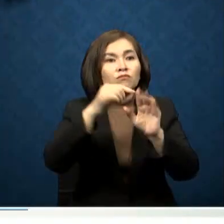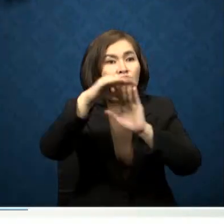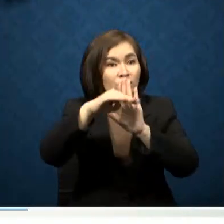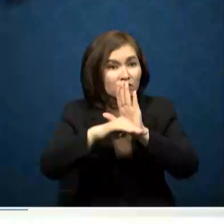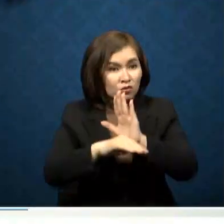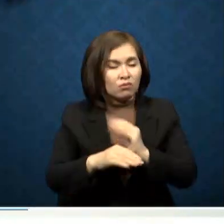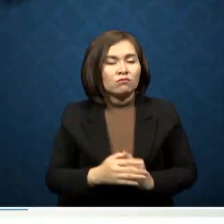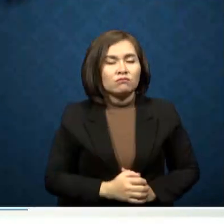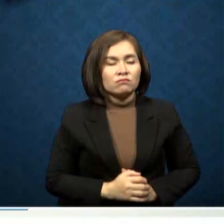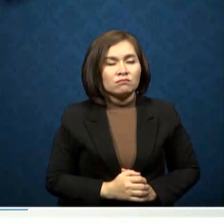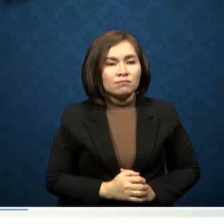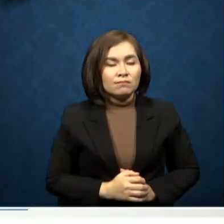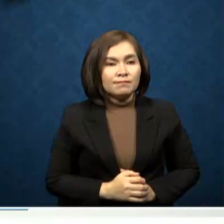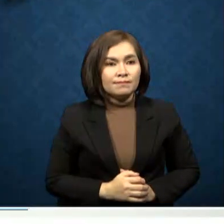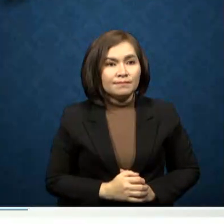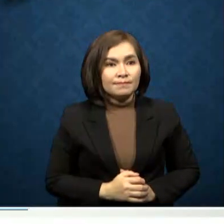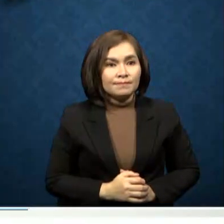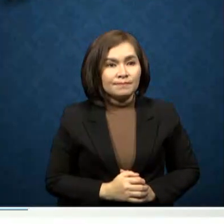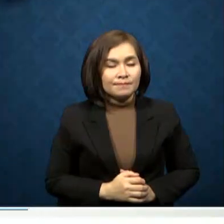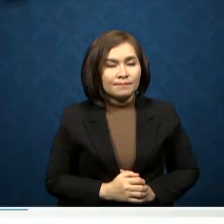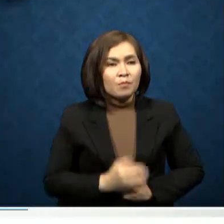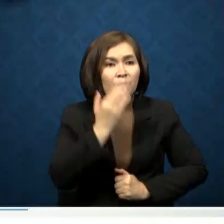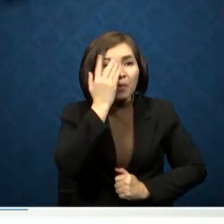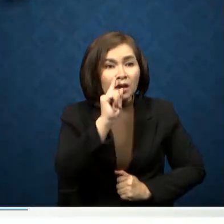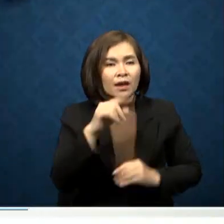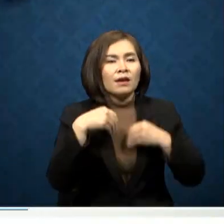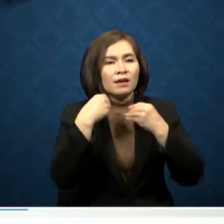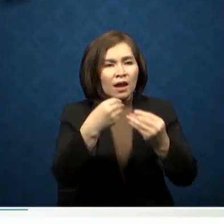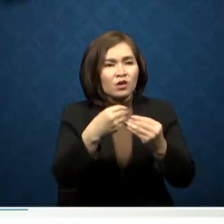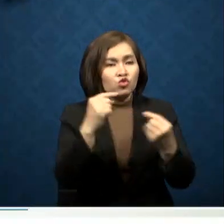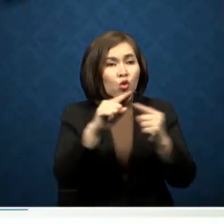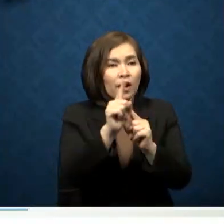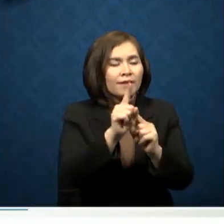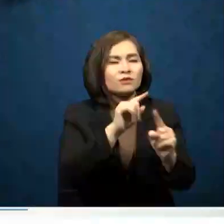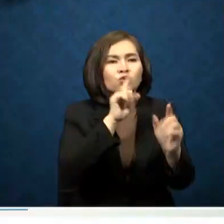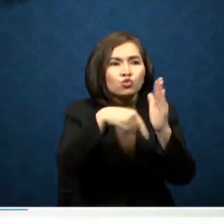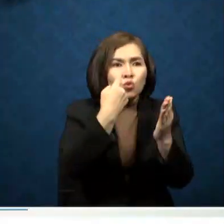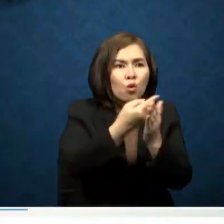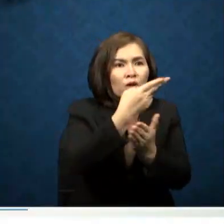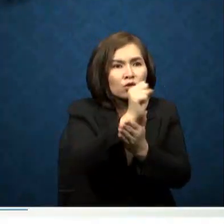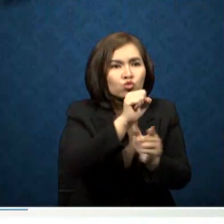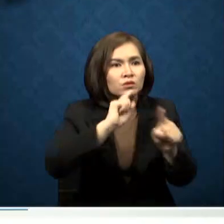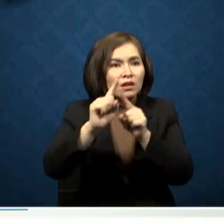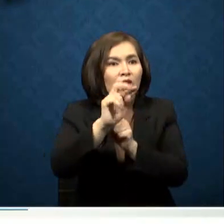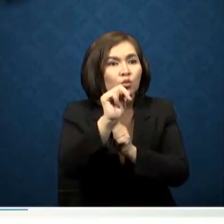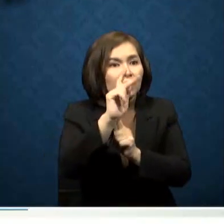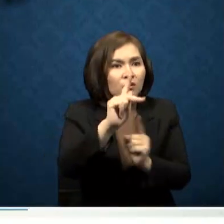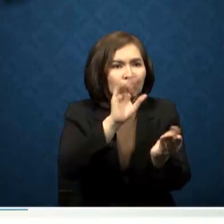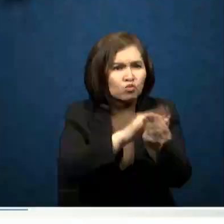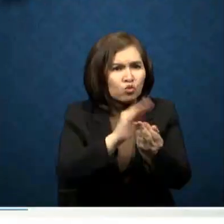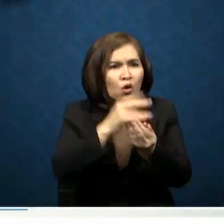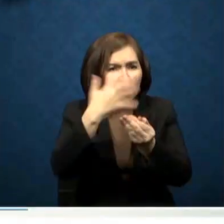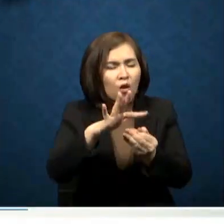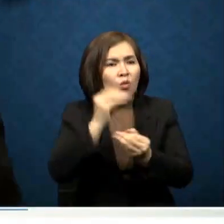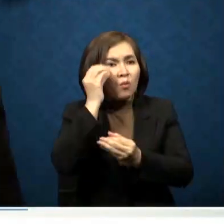รองรับเรื่องของการสะสมหน่วยกิจและกับการโอนถ่ายโอนความรู้ในเรื่องนี้นะครับนะซึ่งปัจจุบันการ